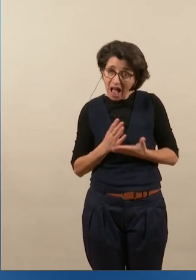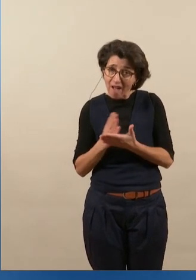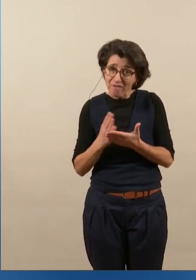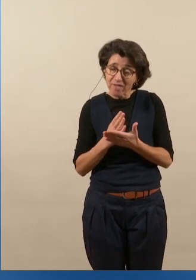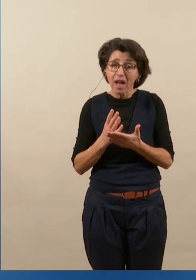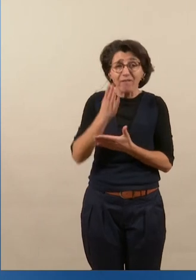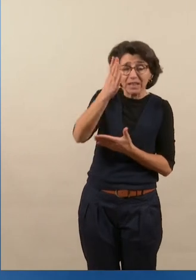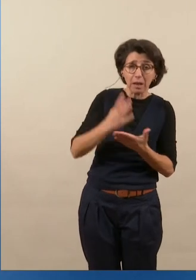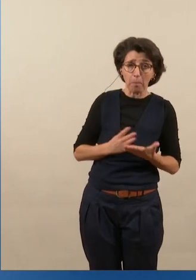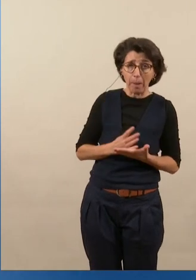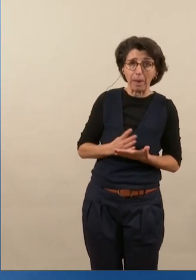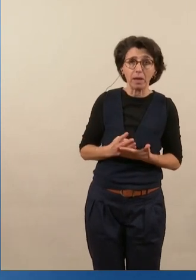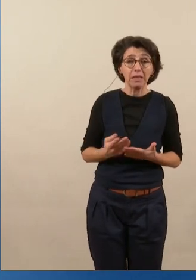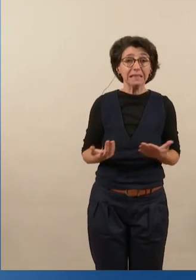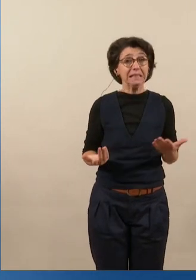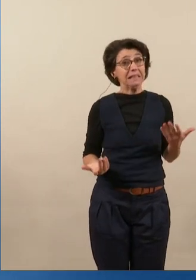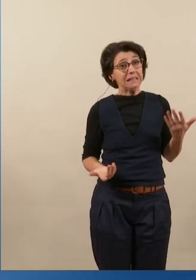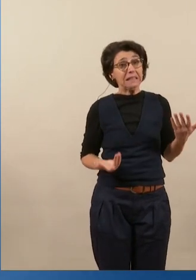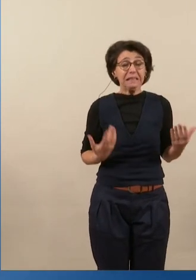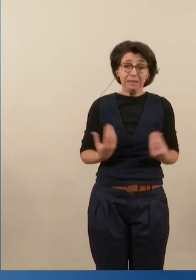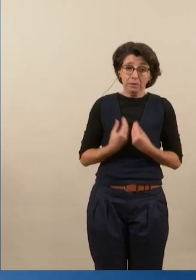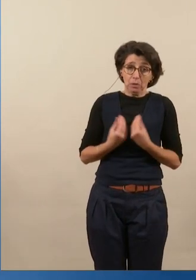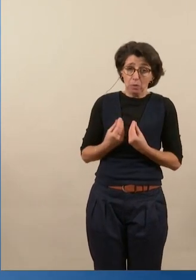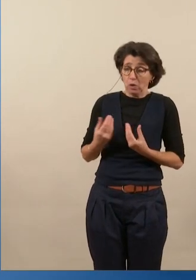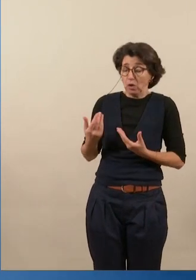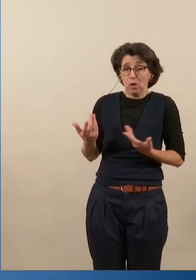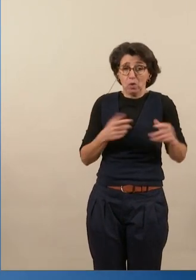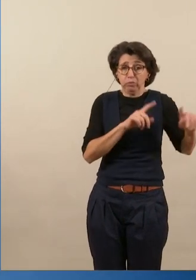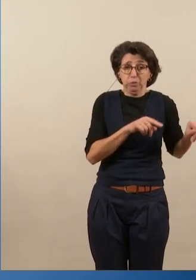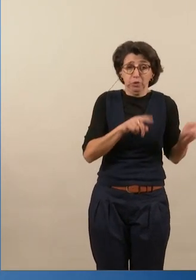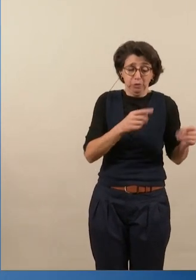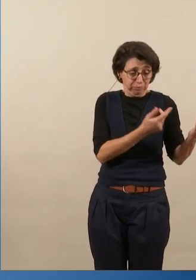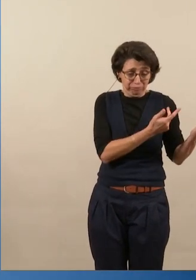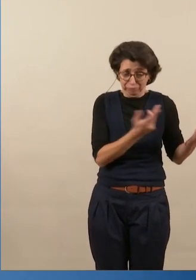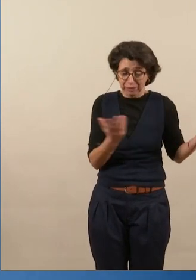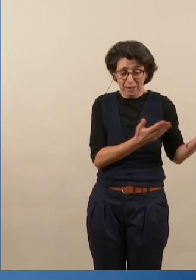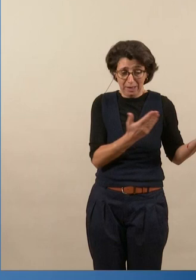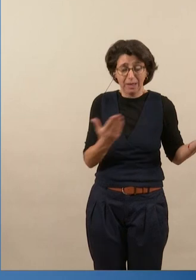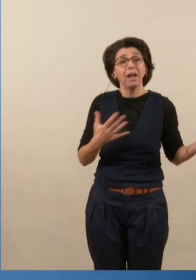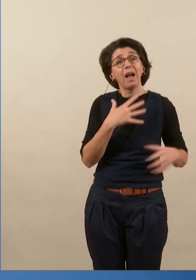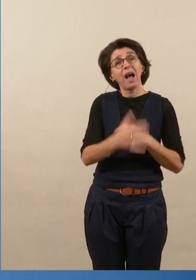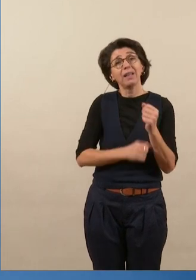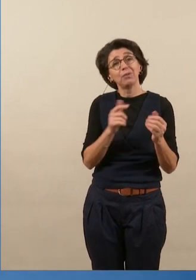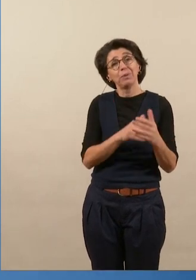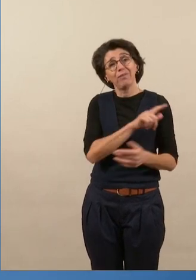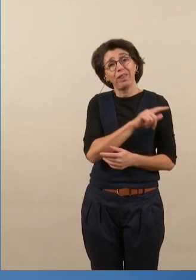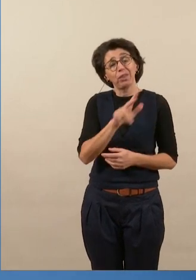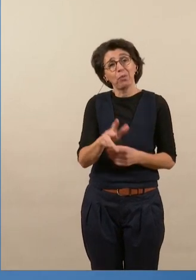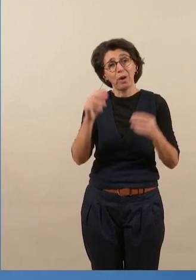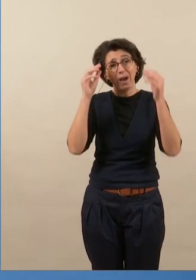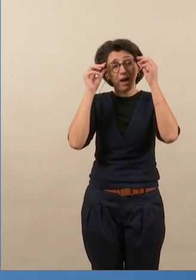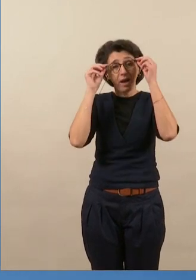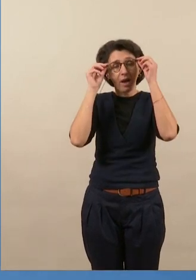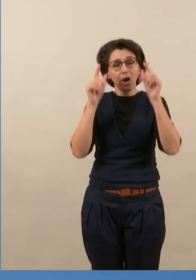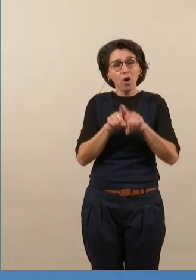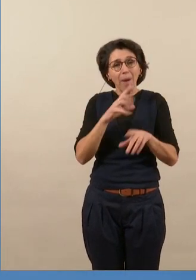très nombreux échanges budgétaire puisque 2023 aura été une année exceptionnelle au moins au titre du nombre